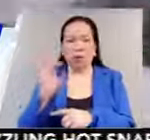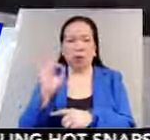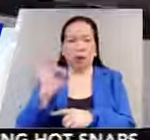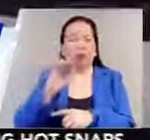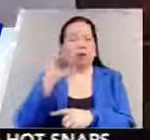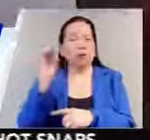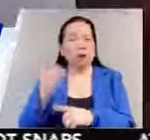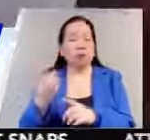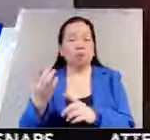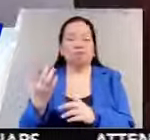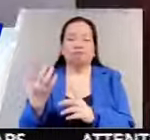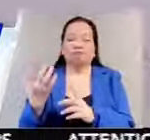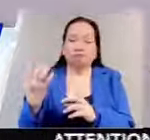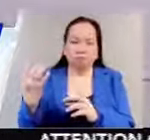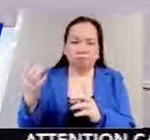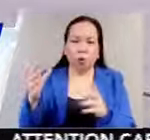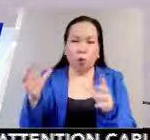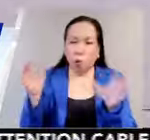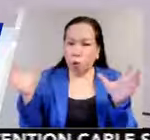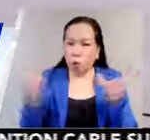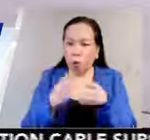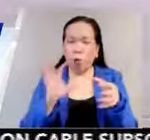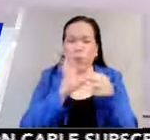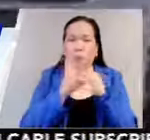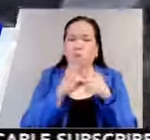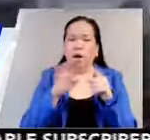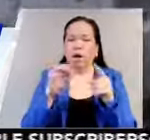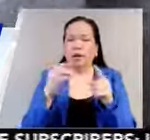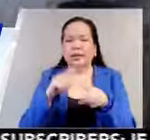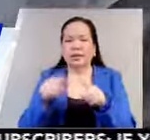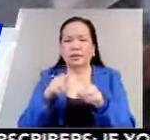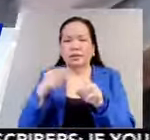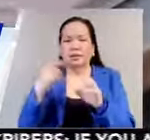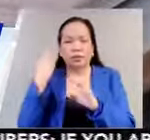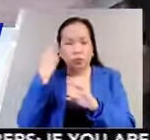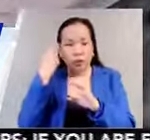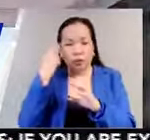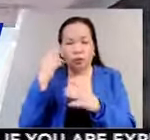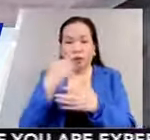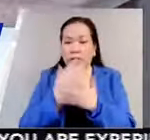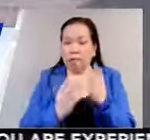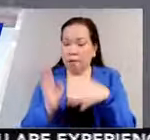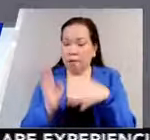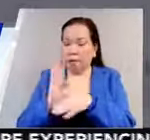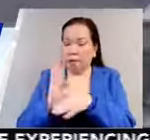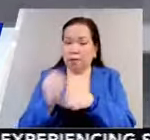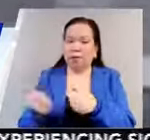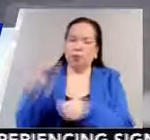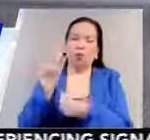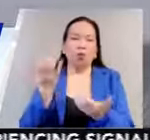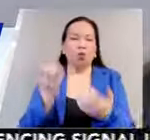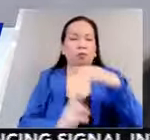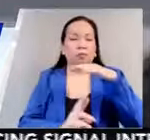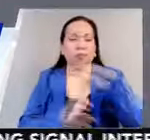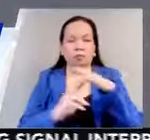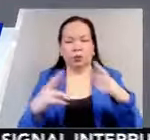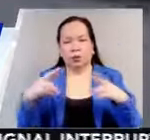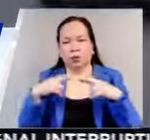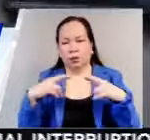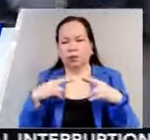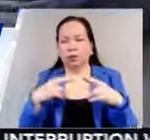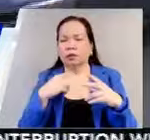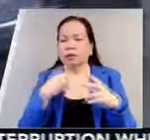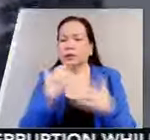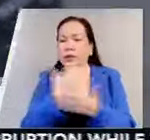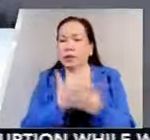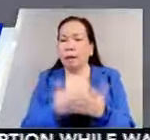ibang dahilan tulad ng ilang operator na gusto nang magretiro. Sabi din ng LTFRB, may ilang transport cooperative na nalugi